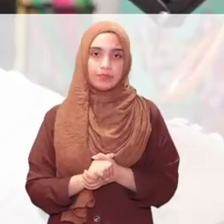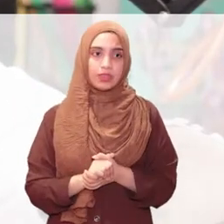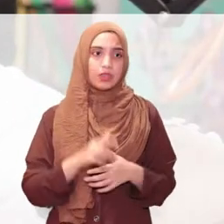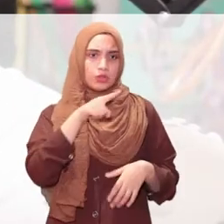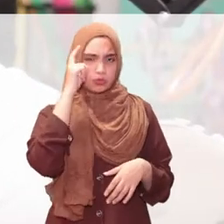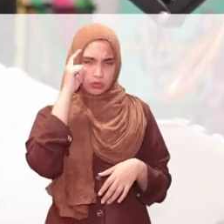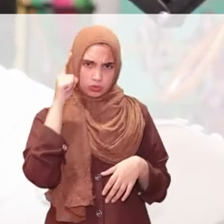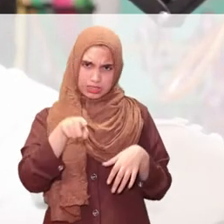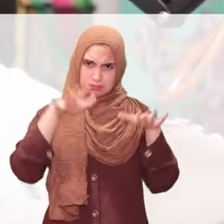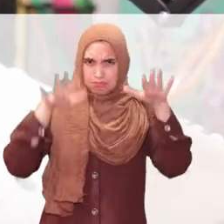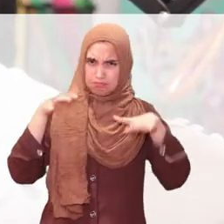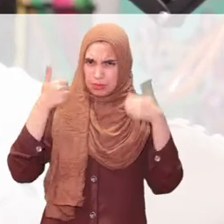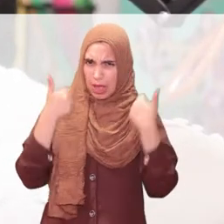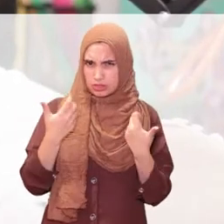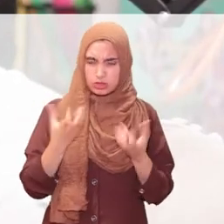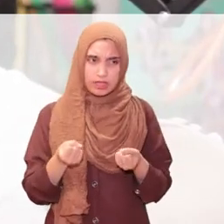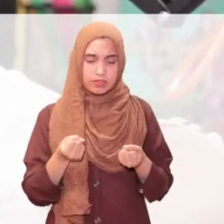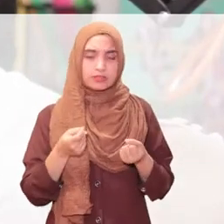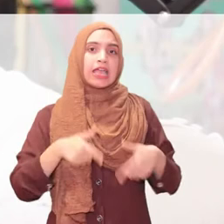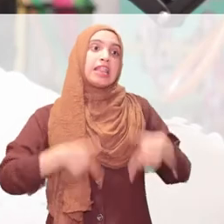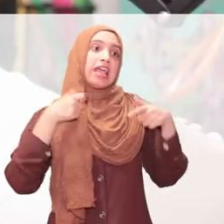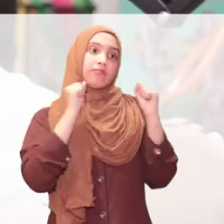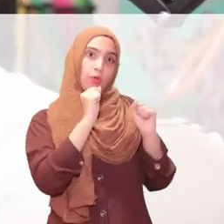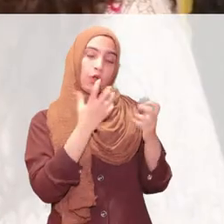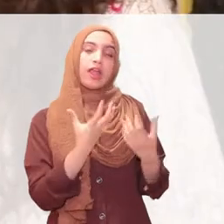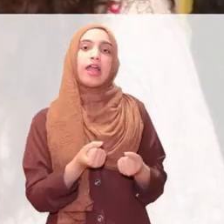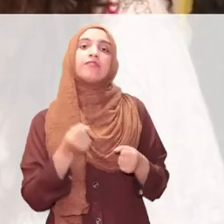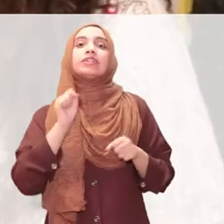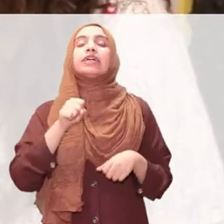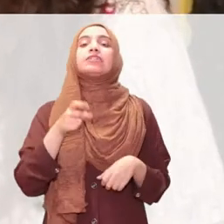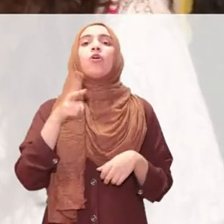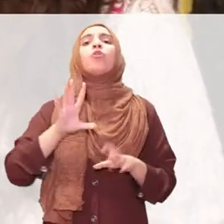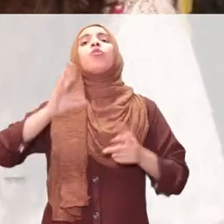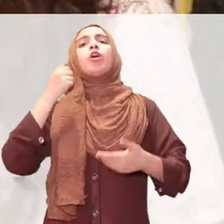नॉट एंटर्ड इनटू हाउस टेक सोम